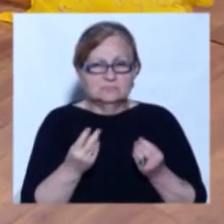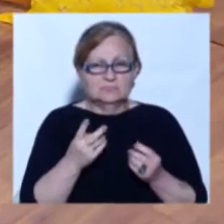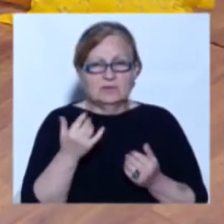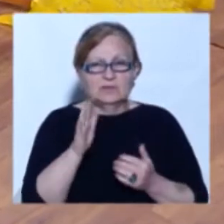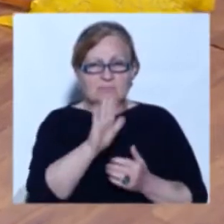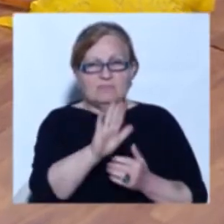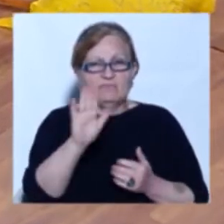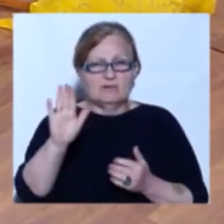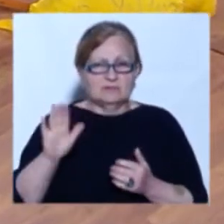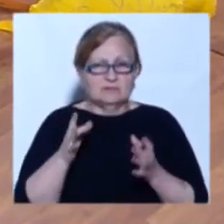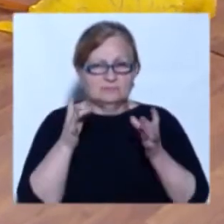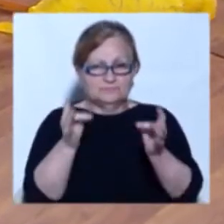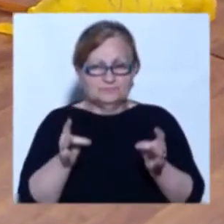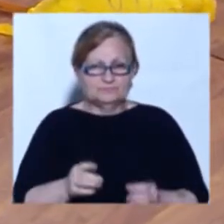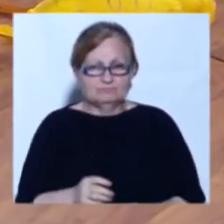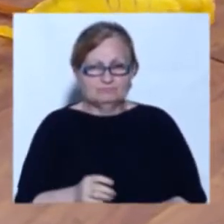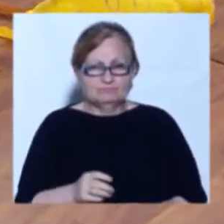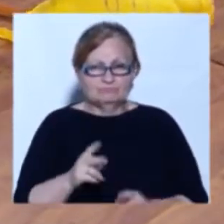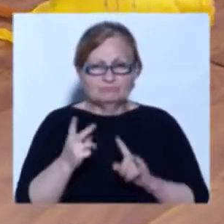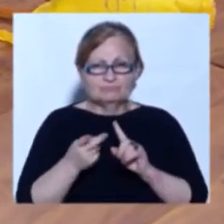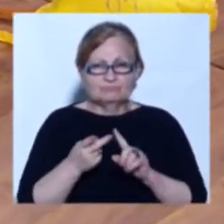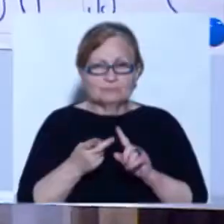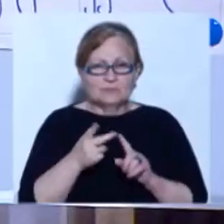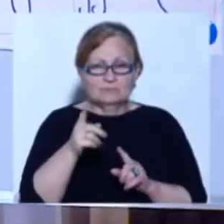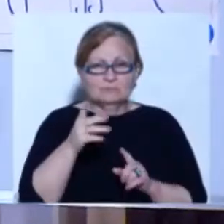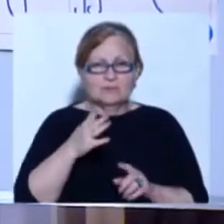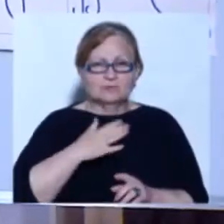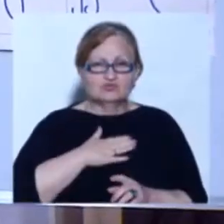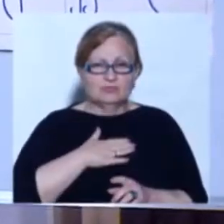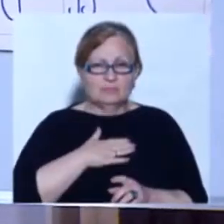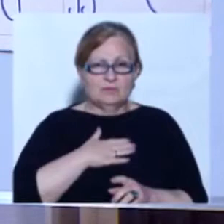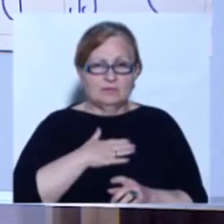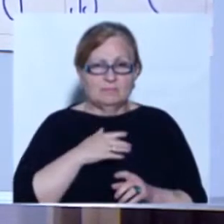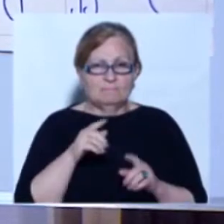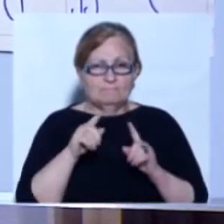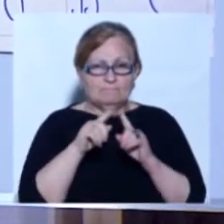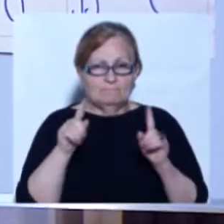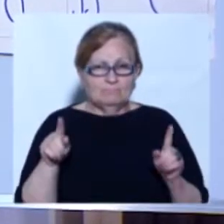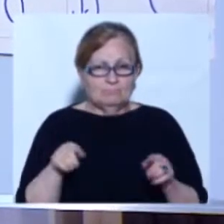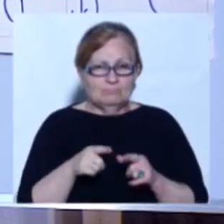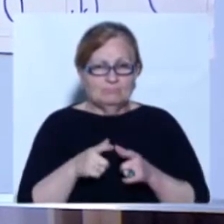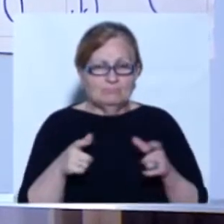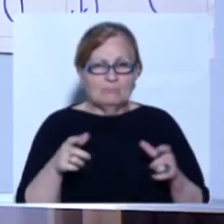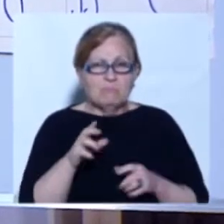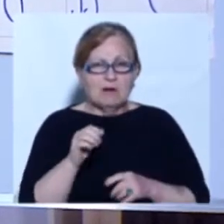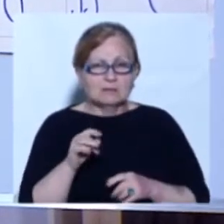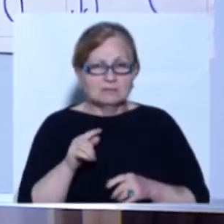დაფაზე იქნება გაკრული. მეორე ბარათი არის ჩემი. თამაშის წესები